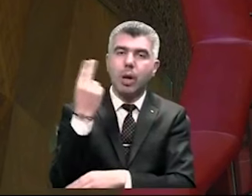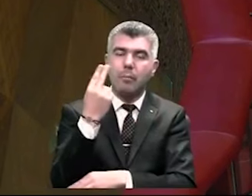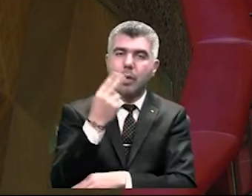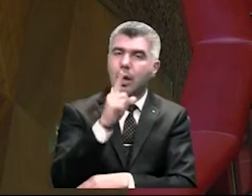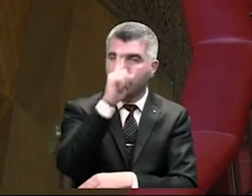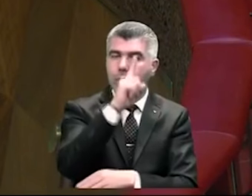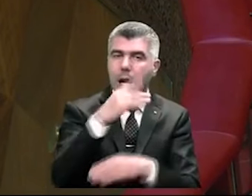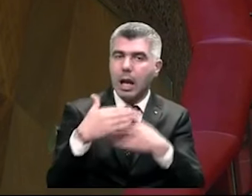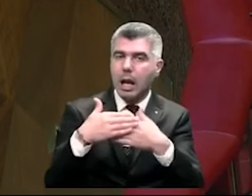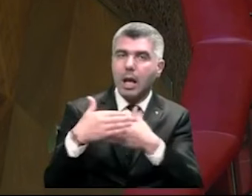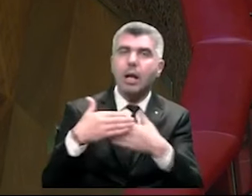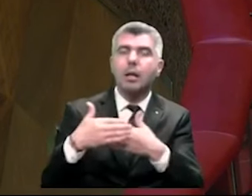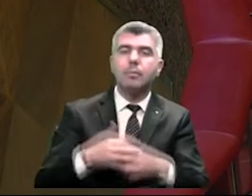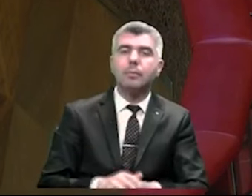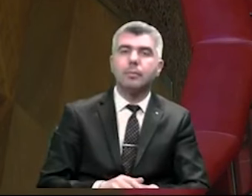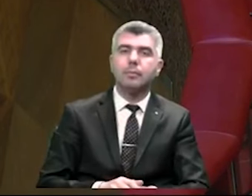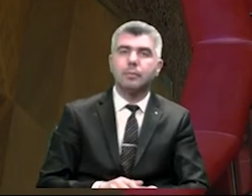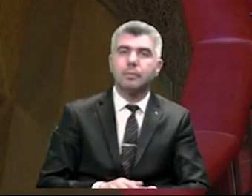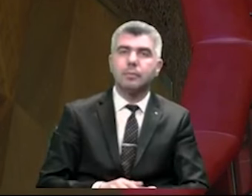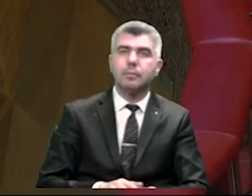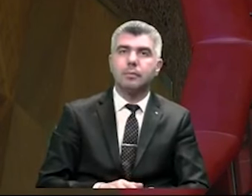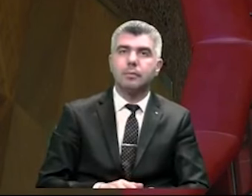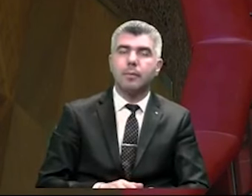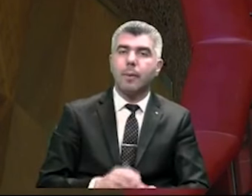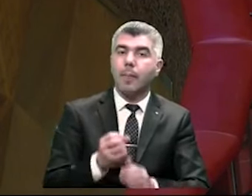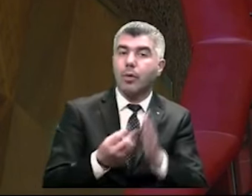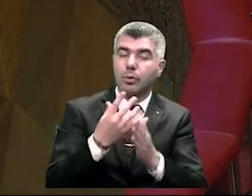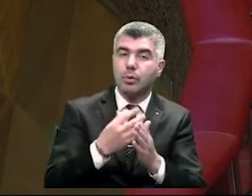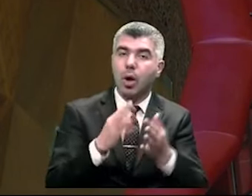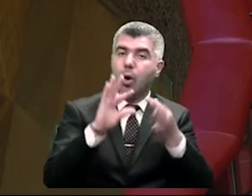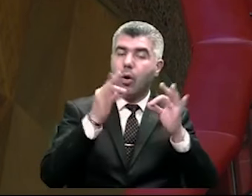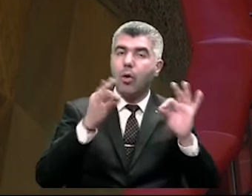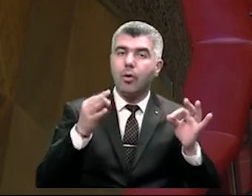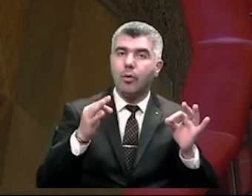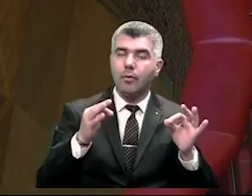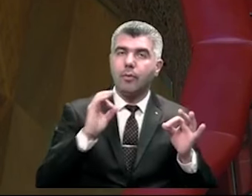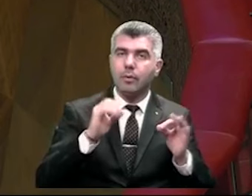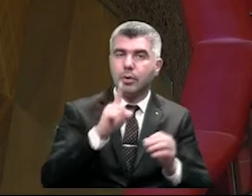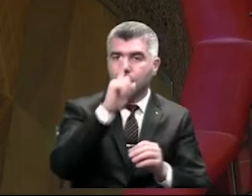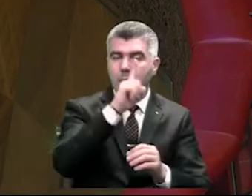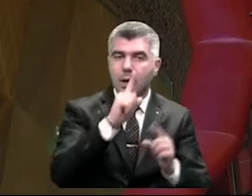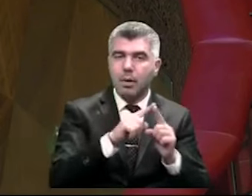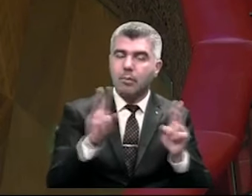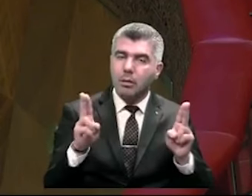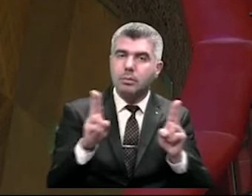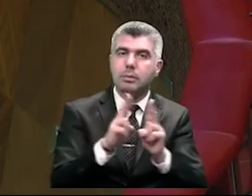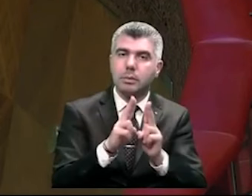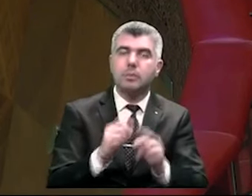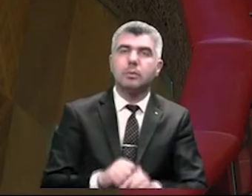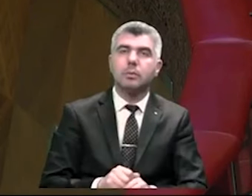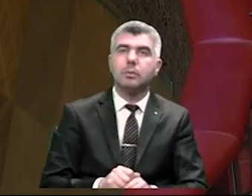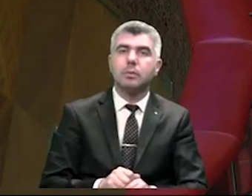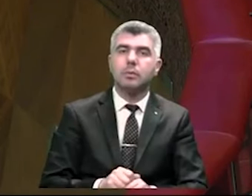الله غادي تشوفوا ريب واحد النقط اللي غادي نتكلموا عليهم في الاسابيع المقبله اللي غادي نستقبل